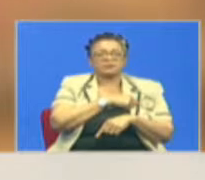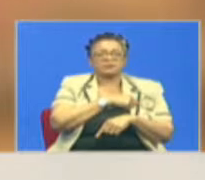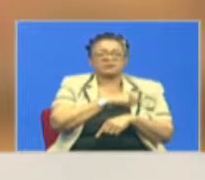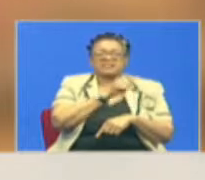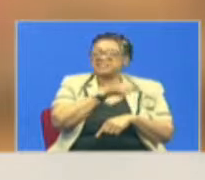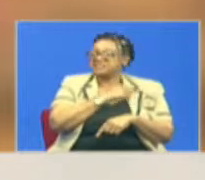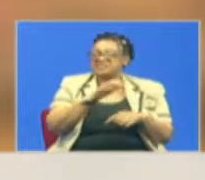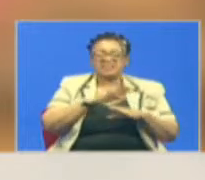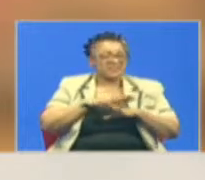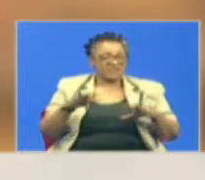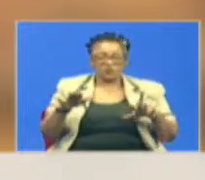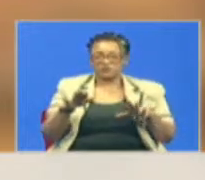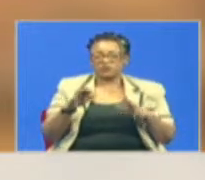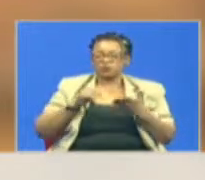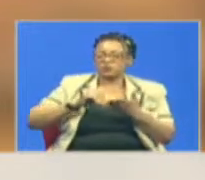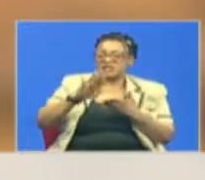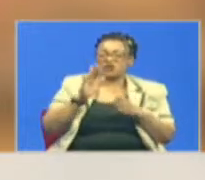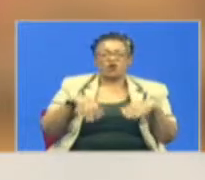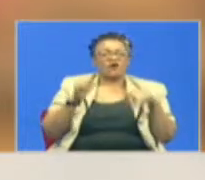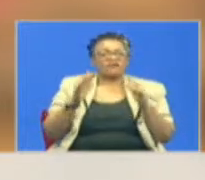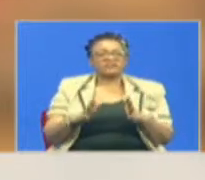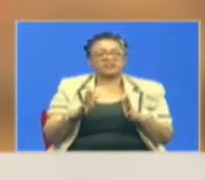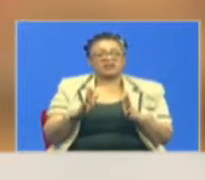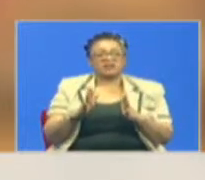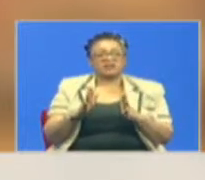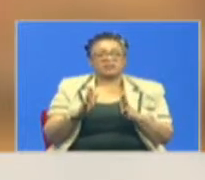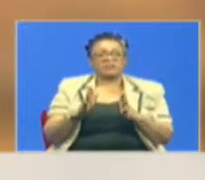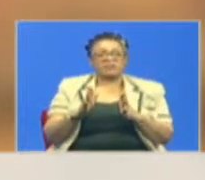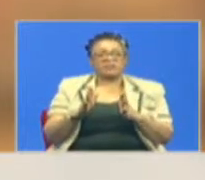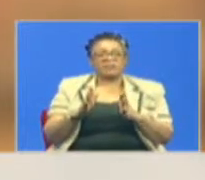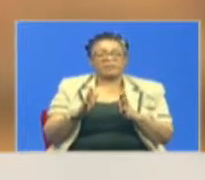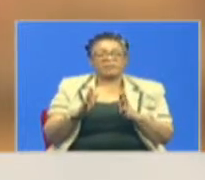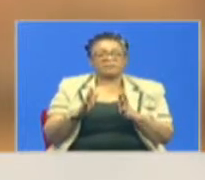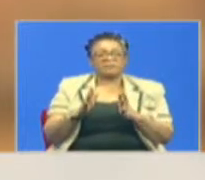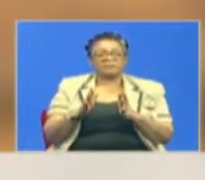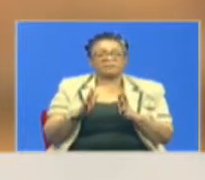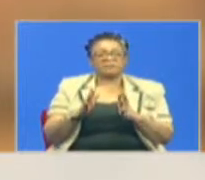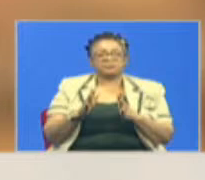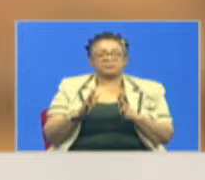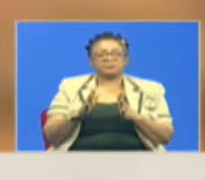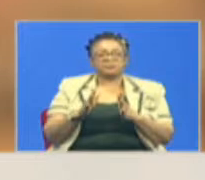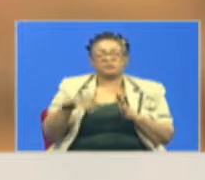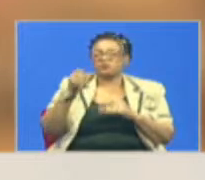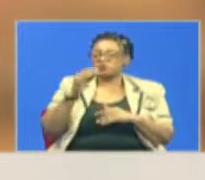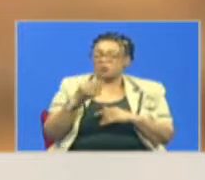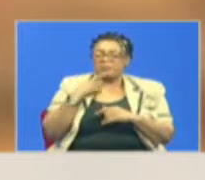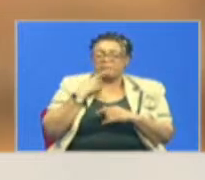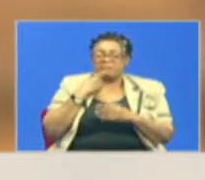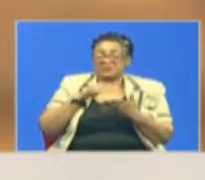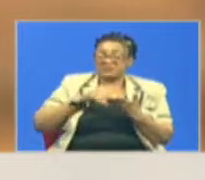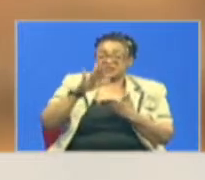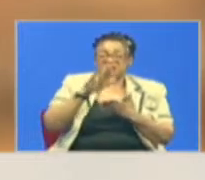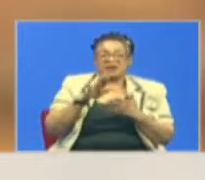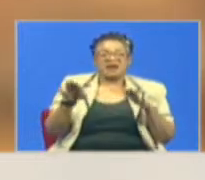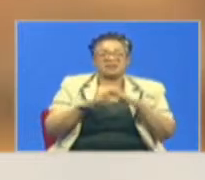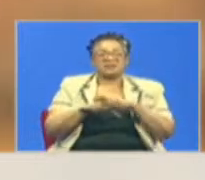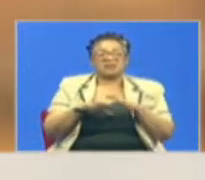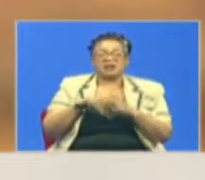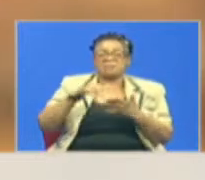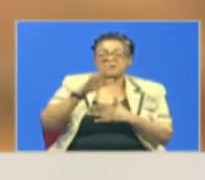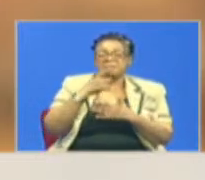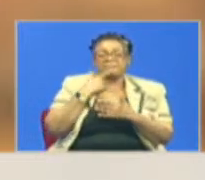akakataa kusimama sisi, akaondoka. Kuondoka hivi chifu akabaki yule msaidizi wake na akasema kwamba